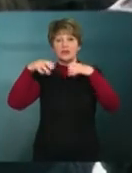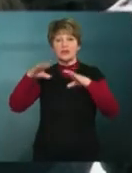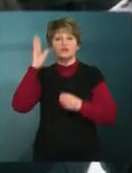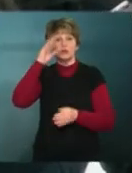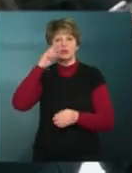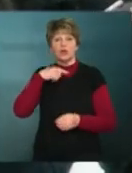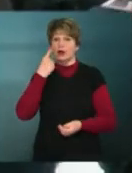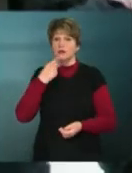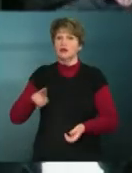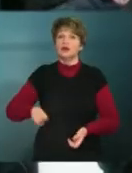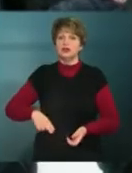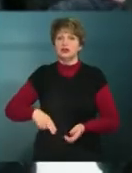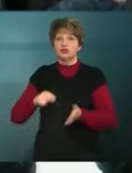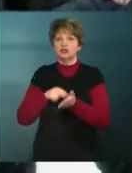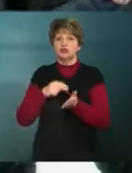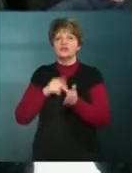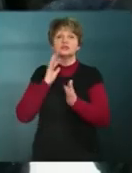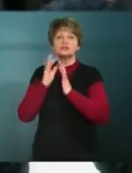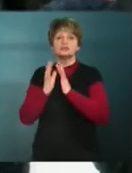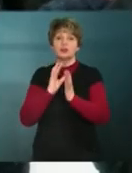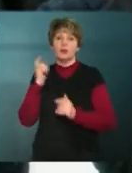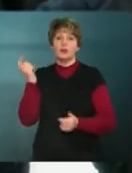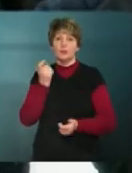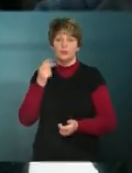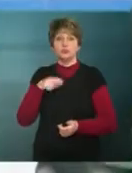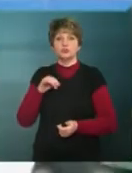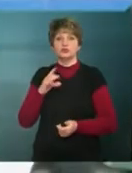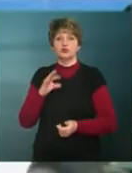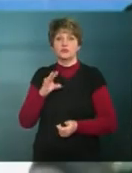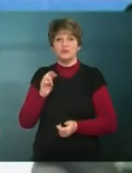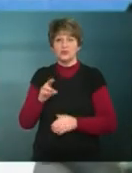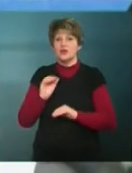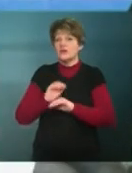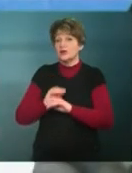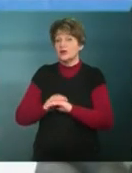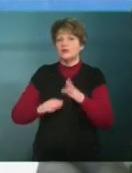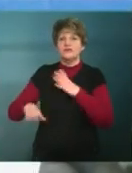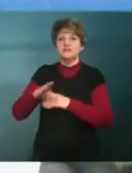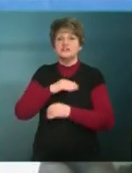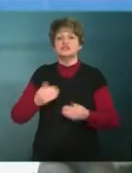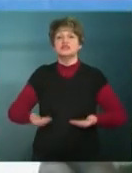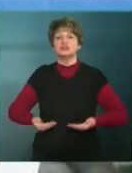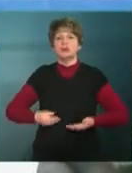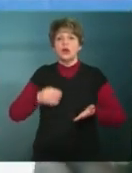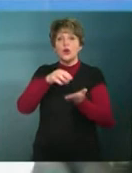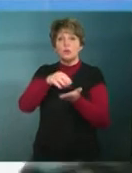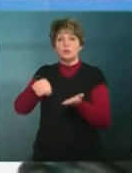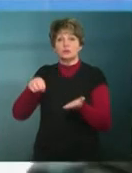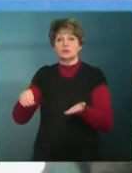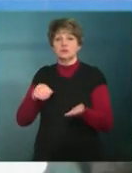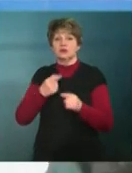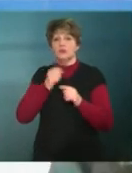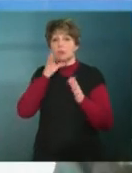каже директор Черкаського держлісгоспу Андрій Пустовіт. Практично всі населені пункти, лінії електромереж, дороги